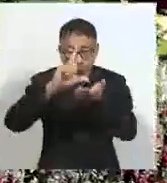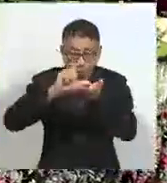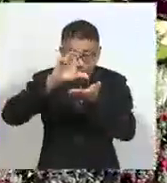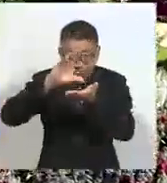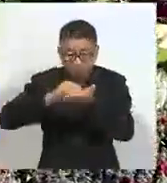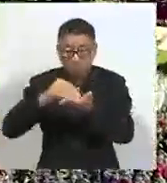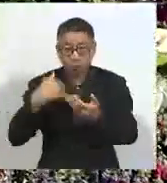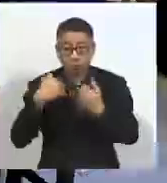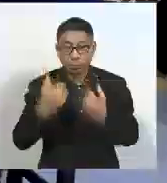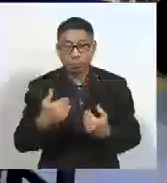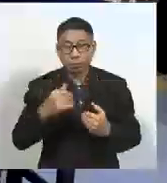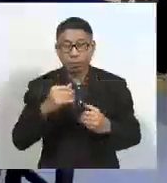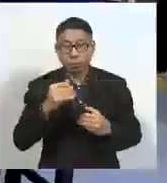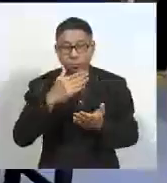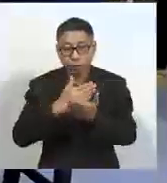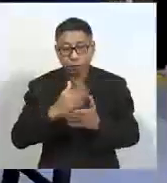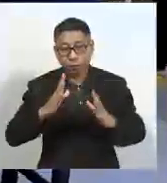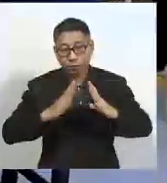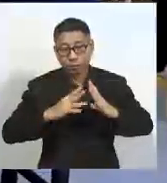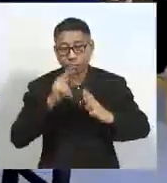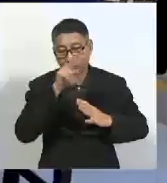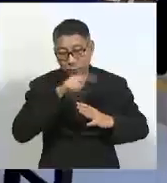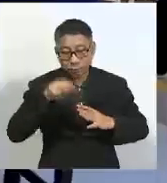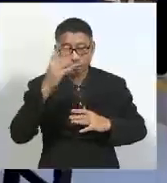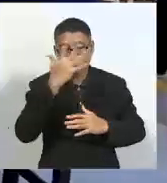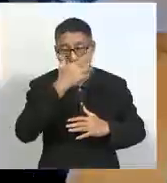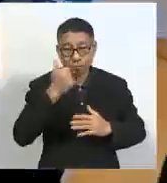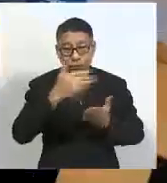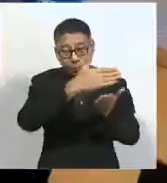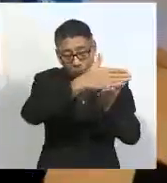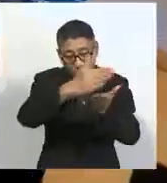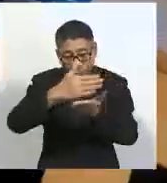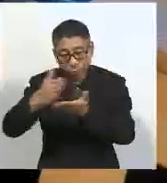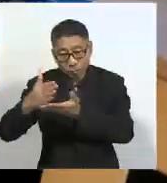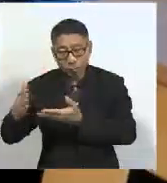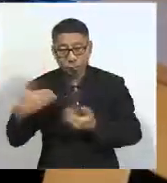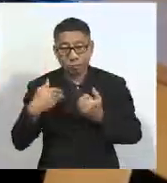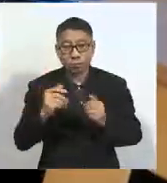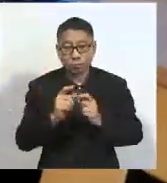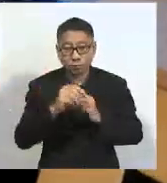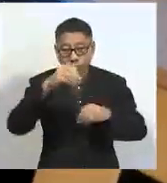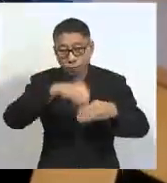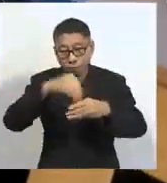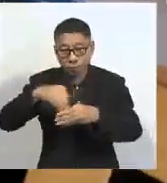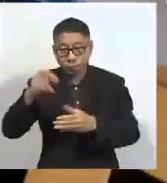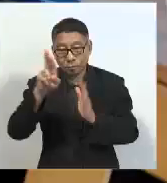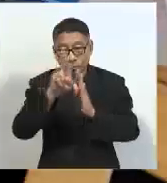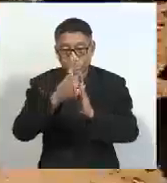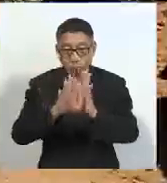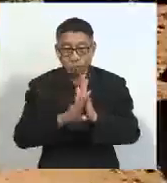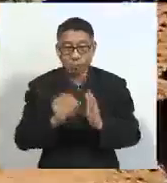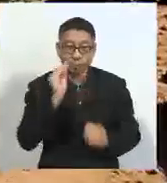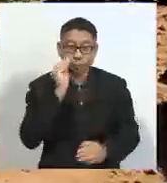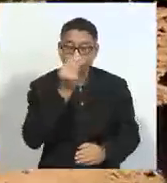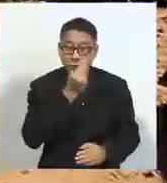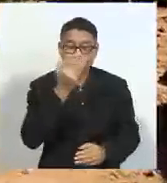รูปมาเช็คอินและชื่นชมความสวยงามของดอกไม้ที่มีการแบ่งโซนปลูกไว้อย่างเป็นระเบียบและไม่ได้มีเพียงแค่ดอก